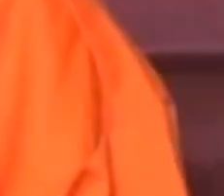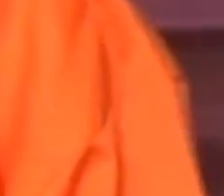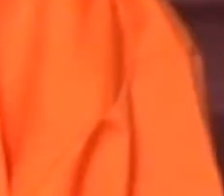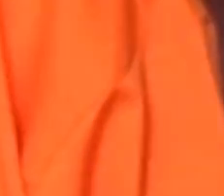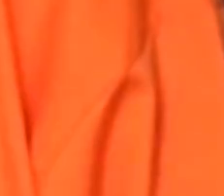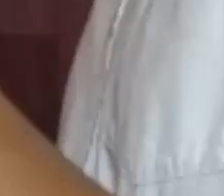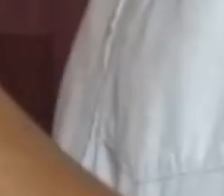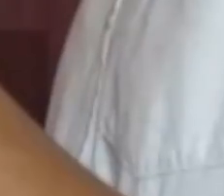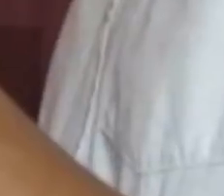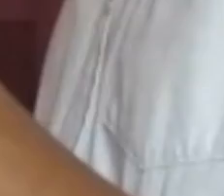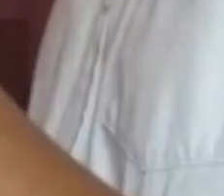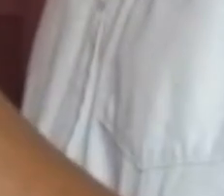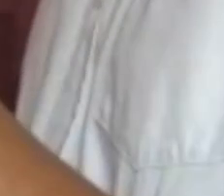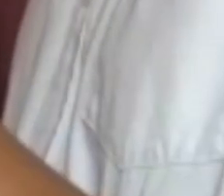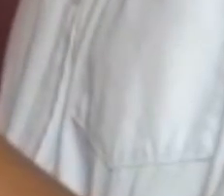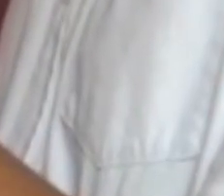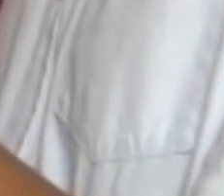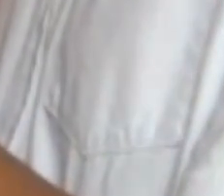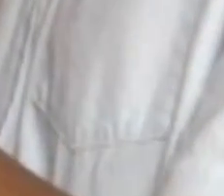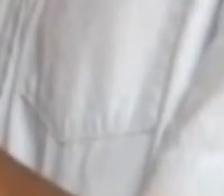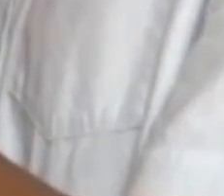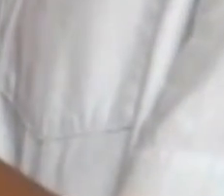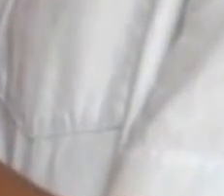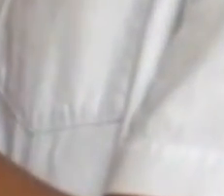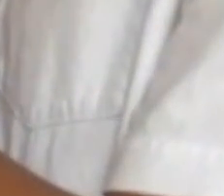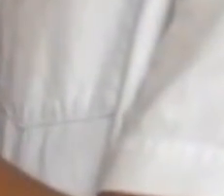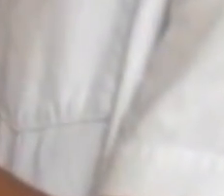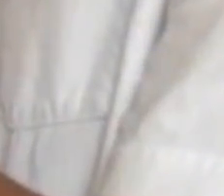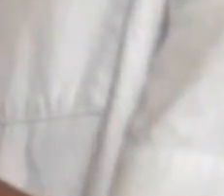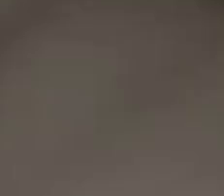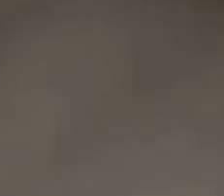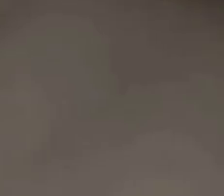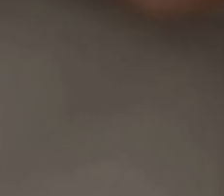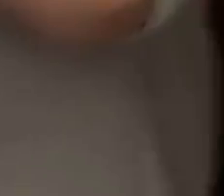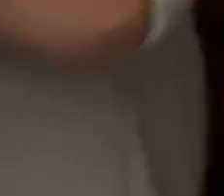Setelah uang disetor, korban mendapat kabar dari tersangka gugur dari seleksi.